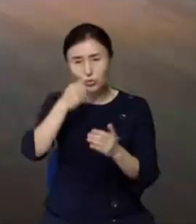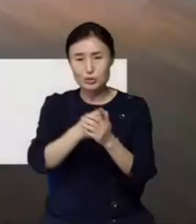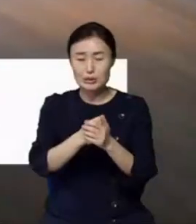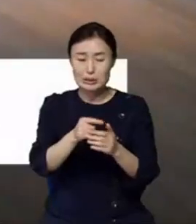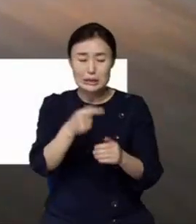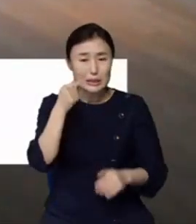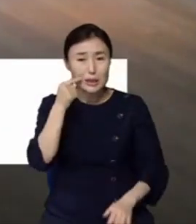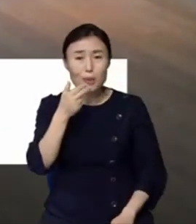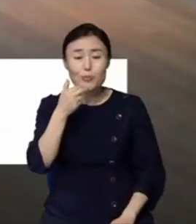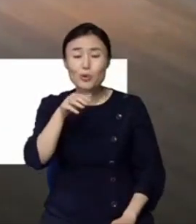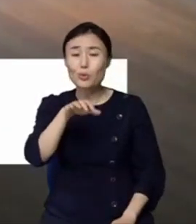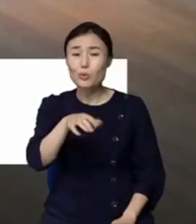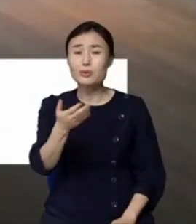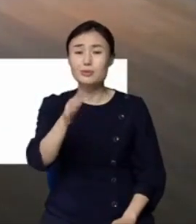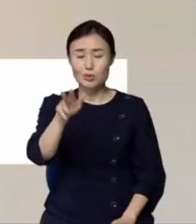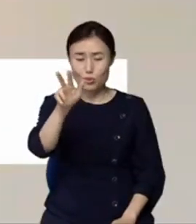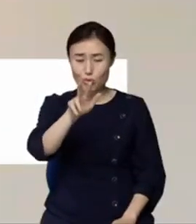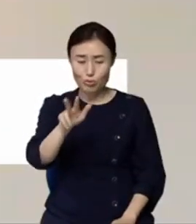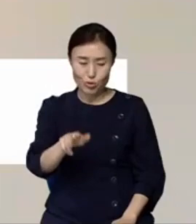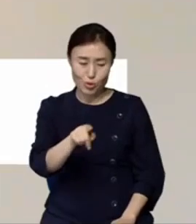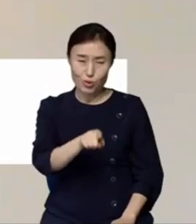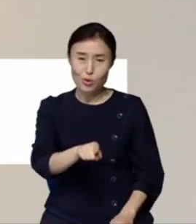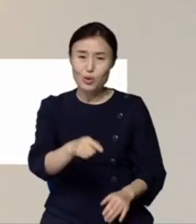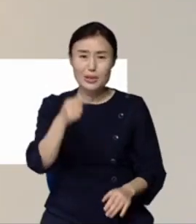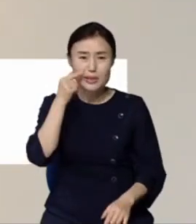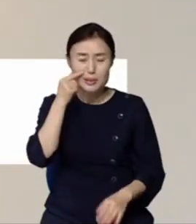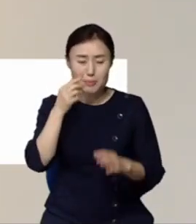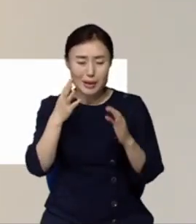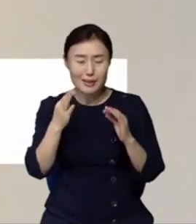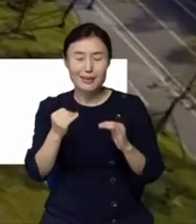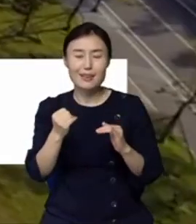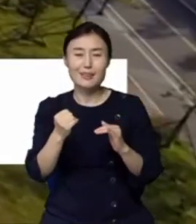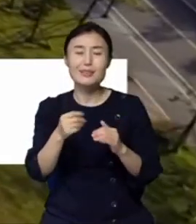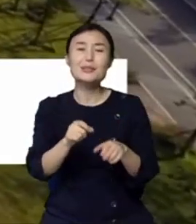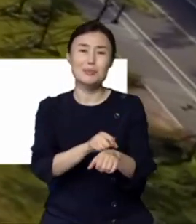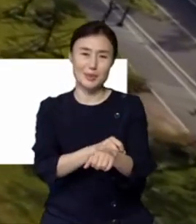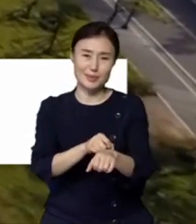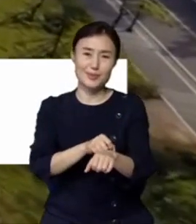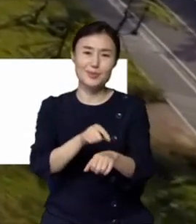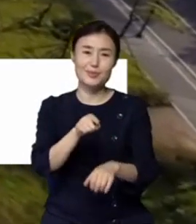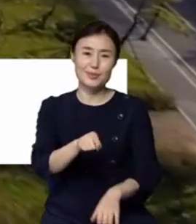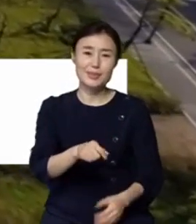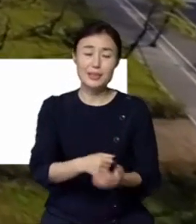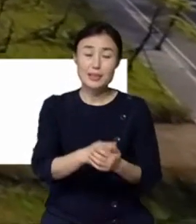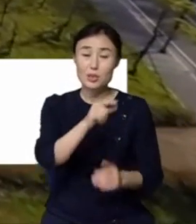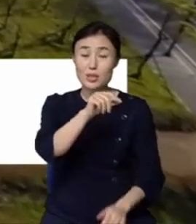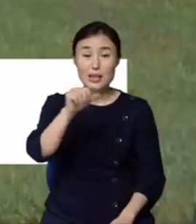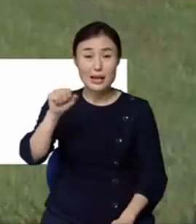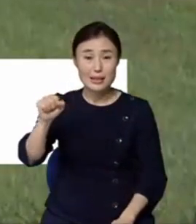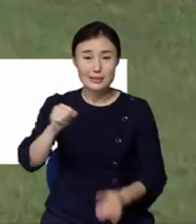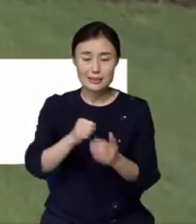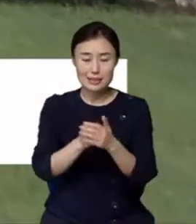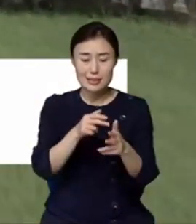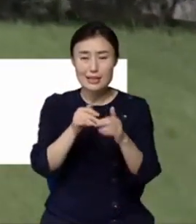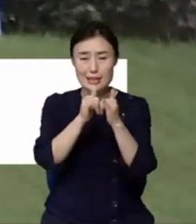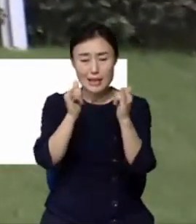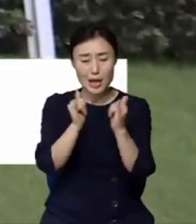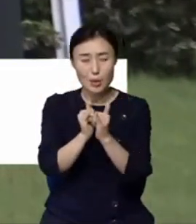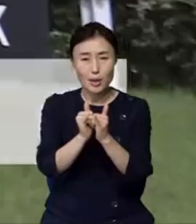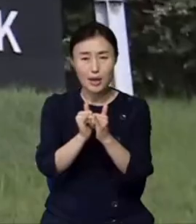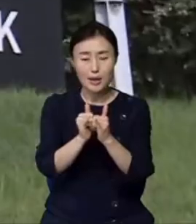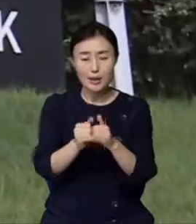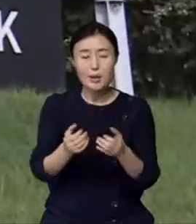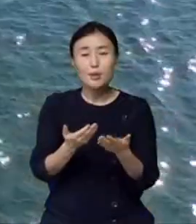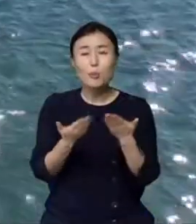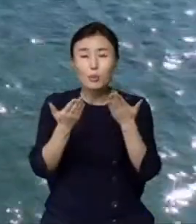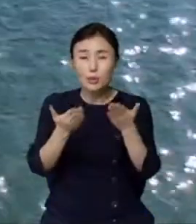지방중소도시예술센터로서는 전국적으로도 보기 드문 성과로 꼽힙니다. GS 칼텍스가 사회공헌사업으로 시설을